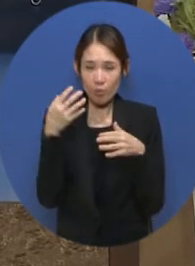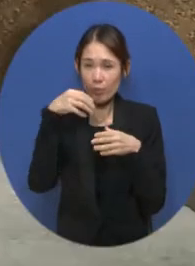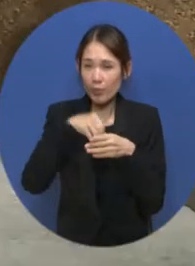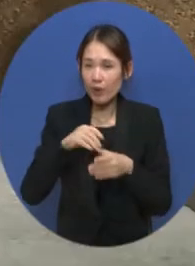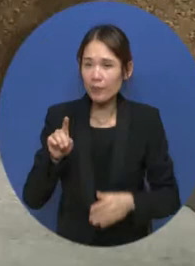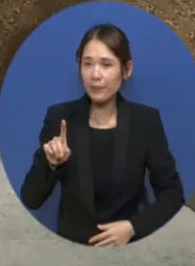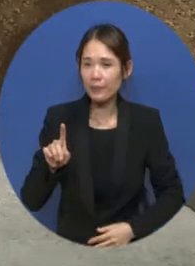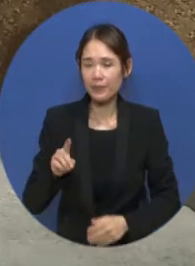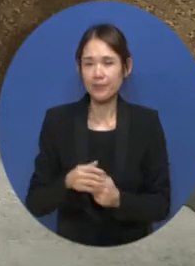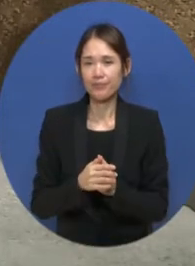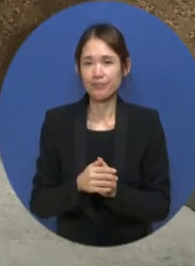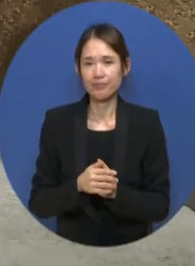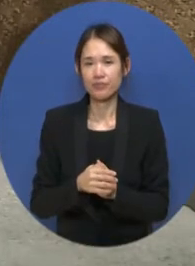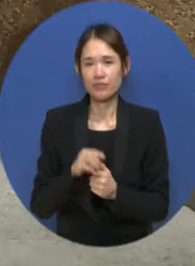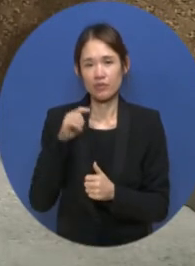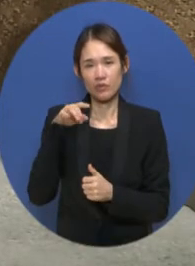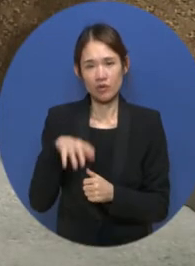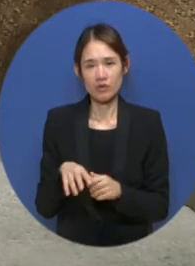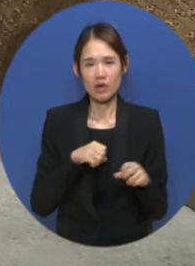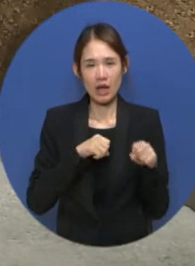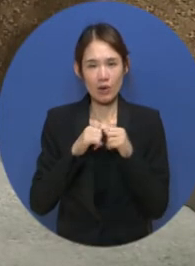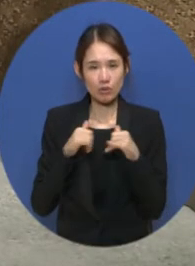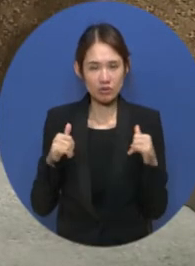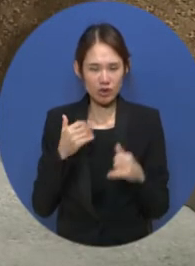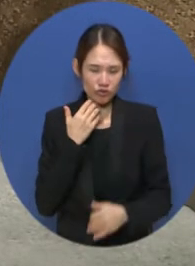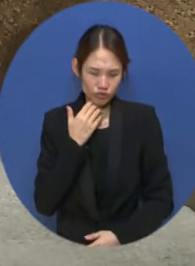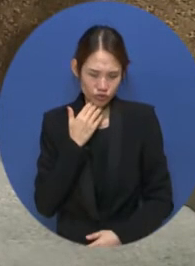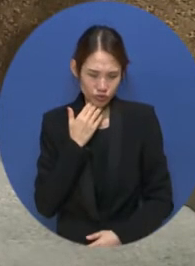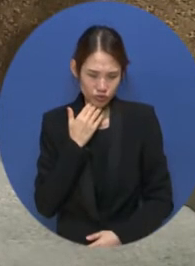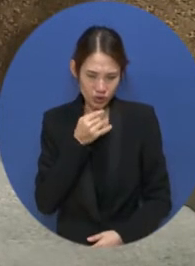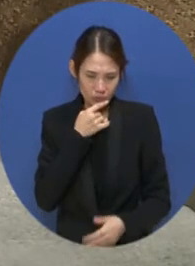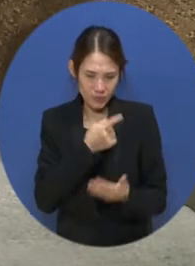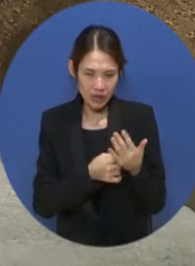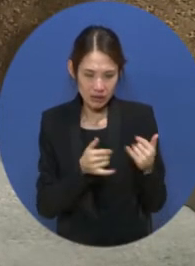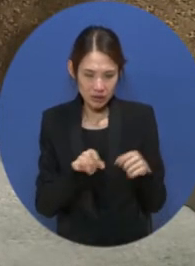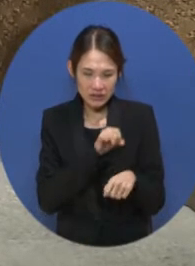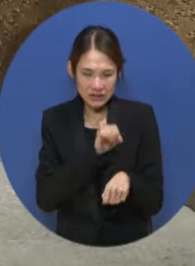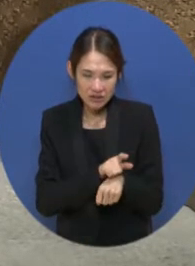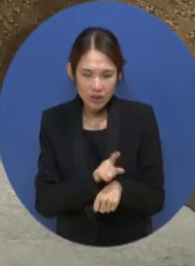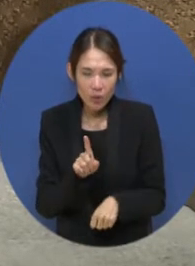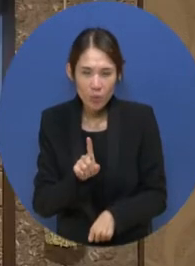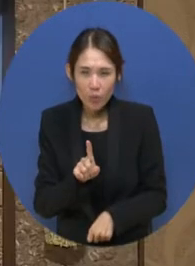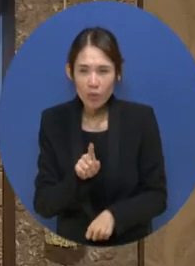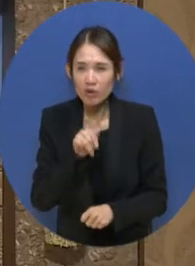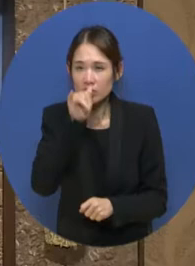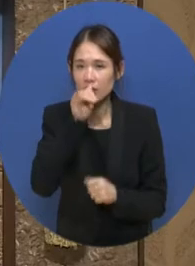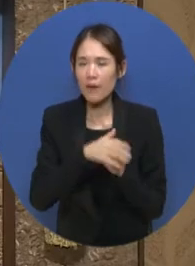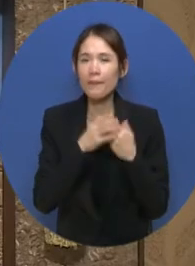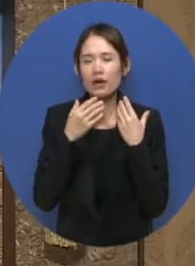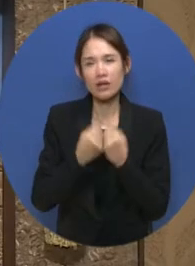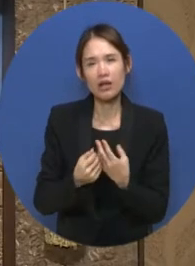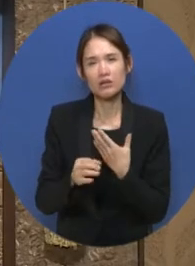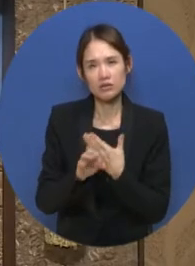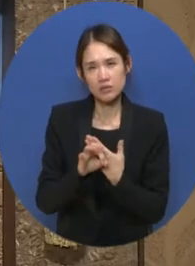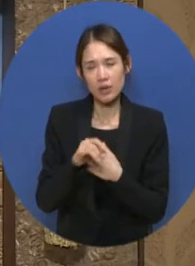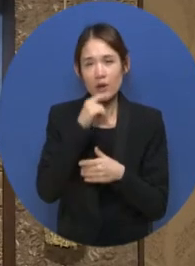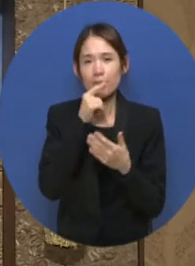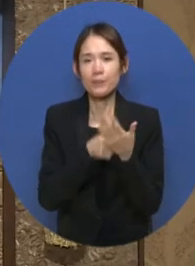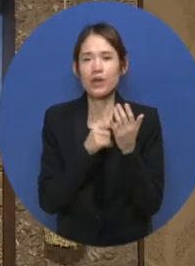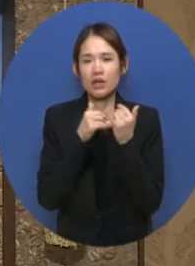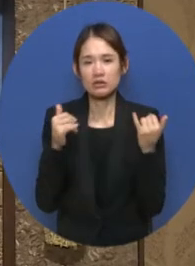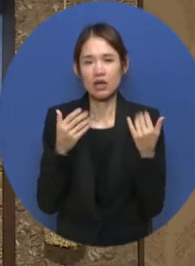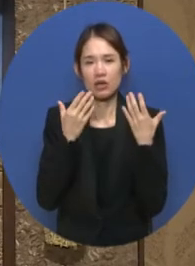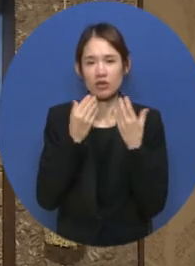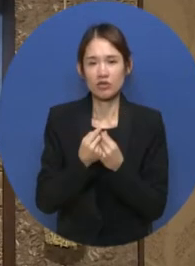있나요 사실 여기에는 이제 뭐 행위자들의 누구 또 피해자의 특성들은 어떤 것들이 있고 뭐 예를 들면 이제 피해자들의